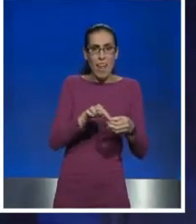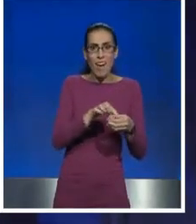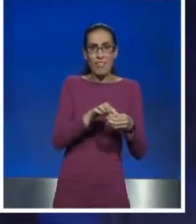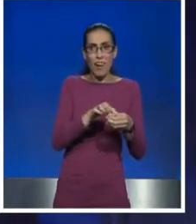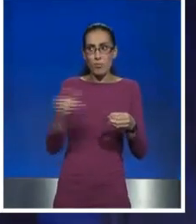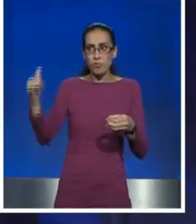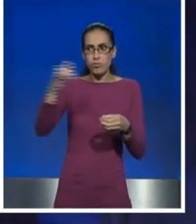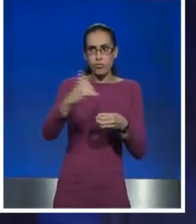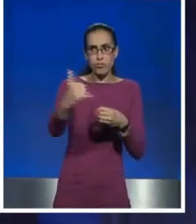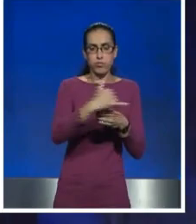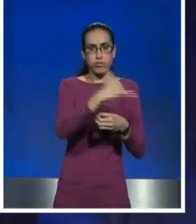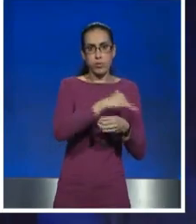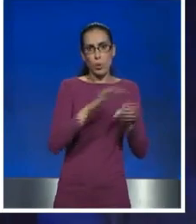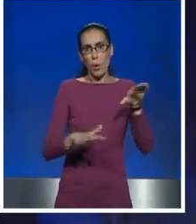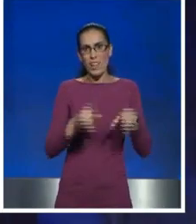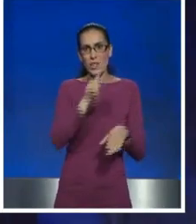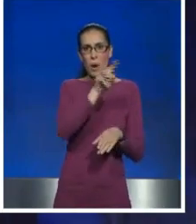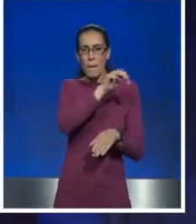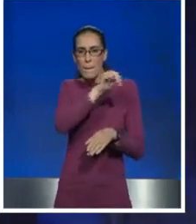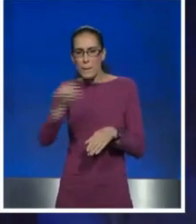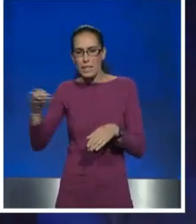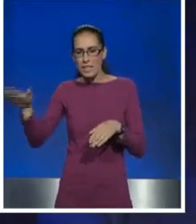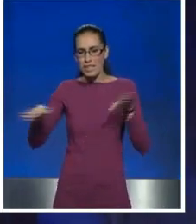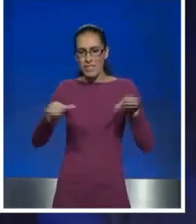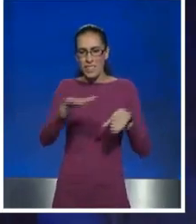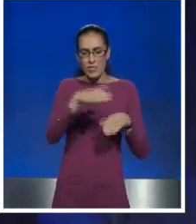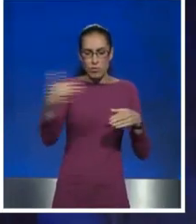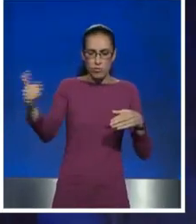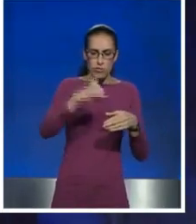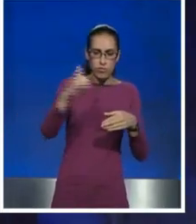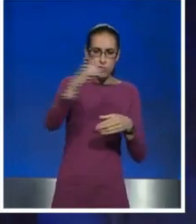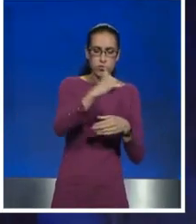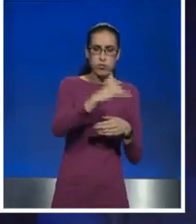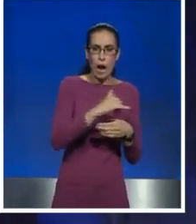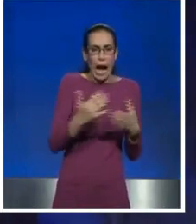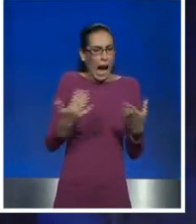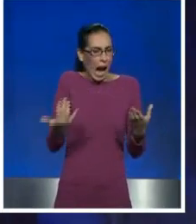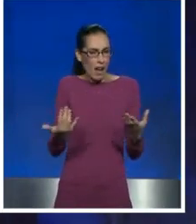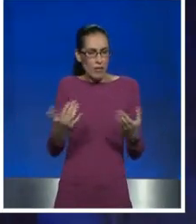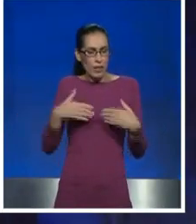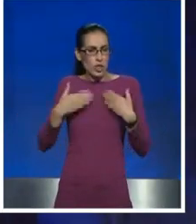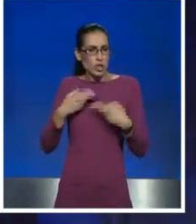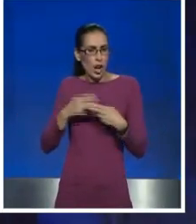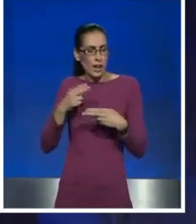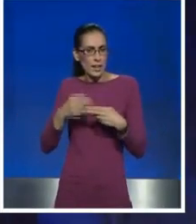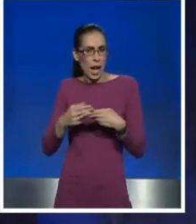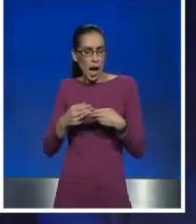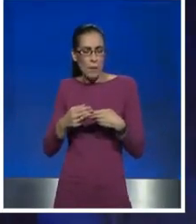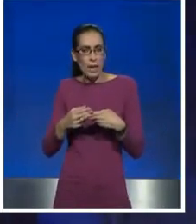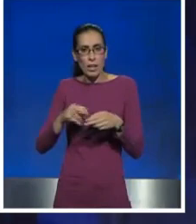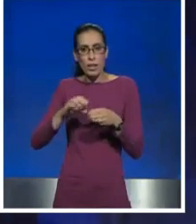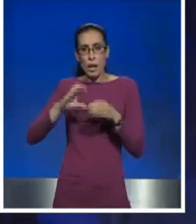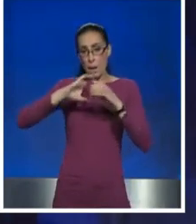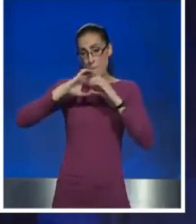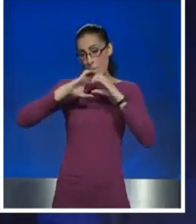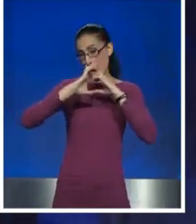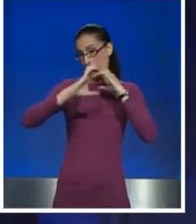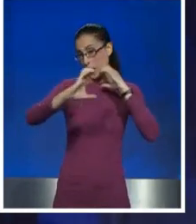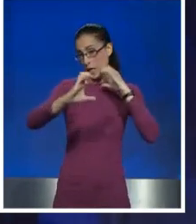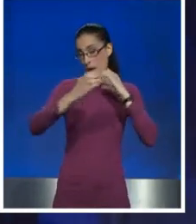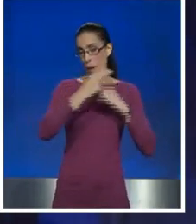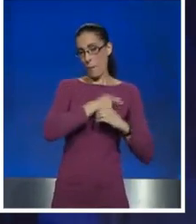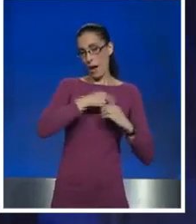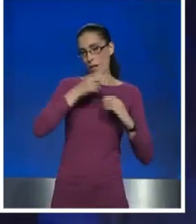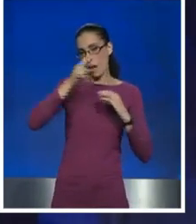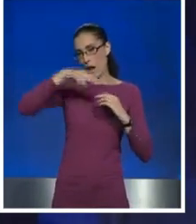ġejjin kważi miljun ruħ? Saħan sitral fejn taħseb li tjagħmel il-mina, mhux biex sħabu l-kuntratturi l-ħallelin